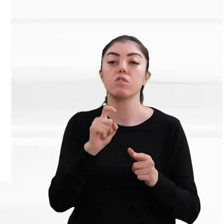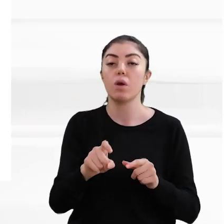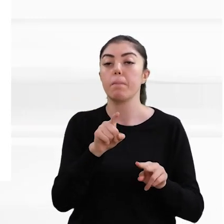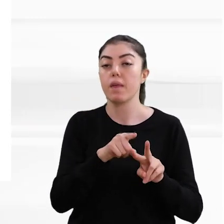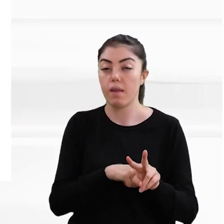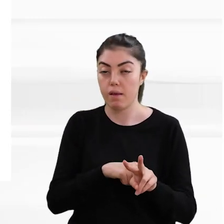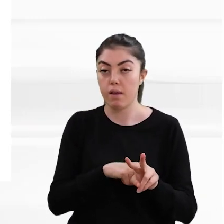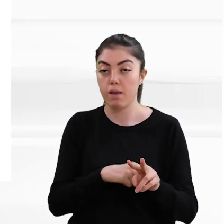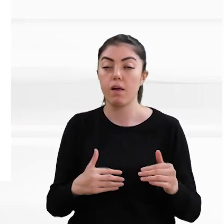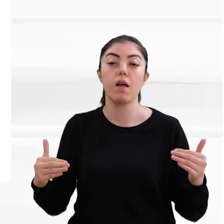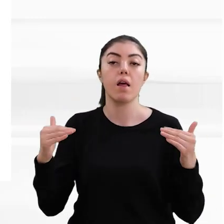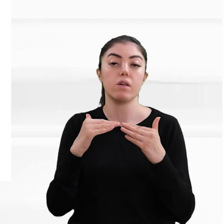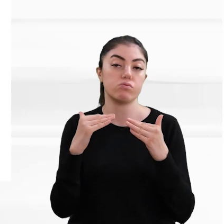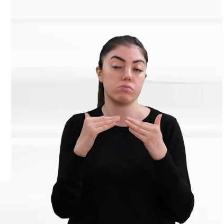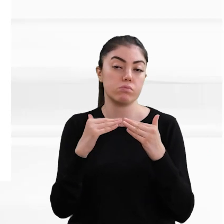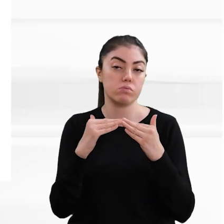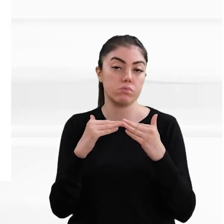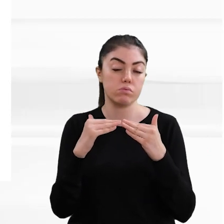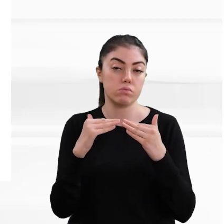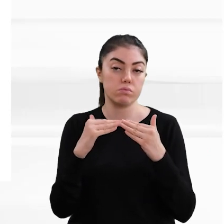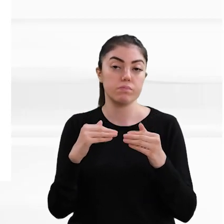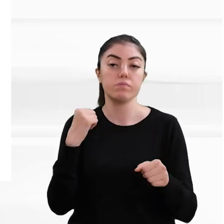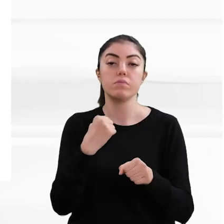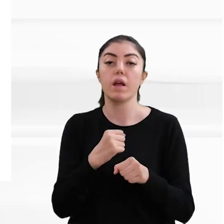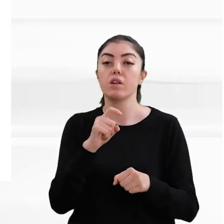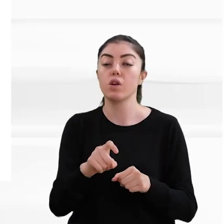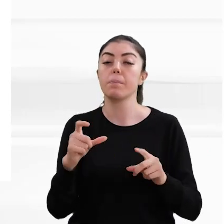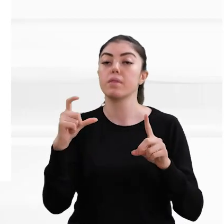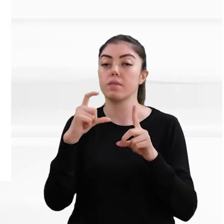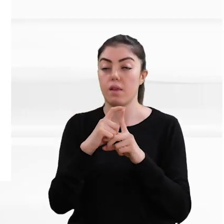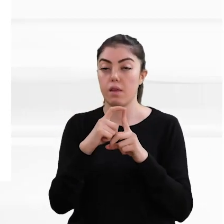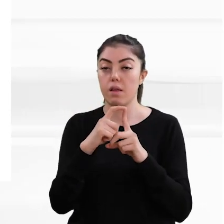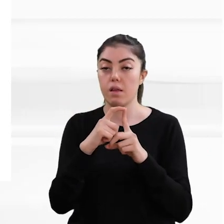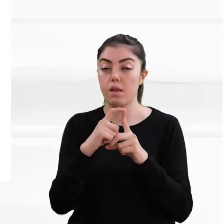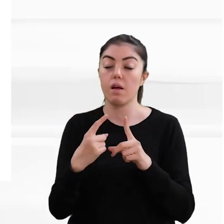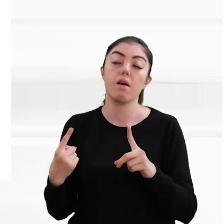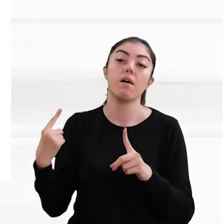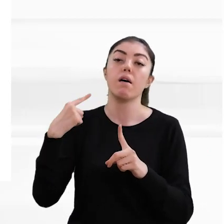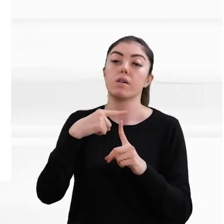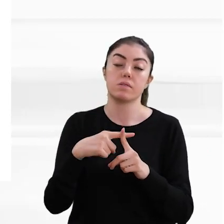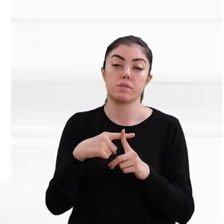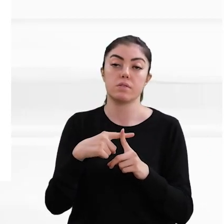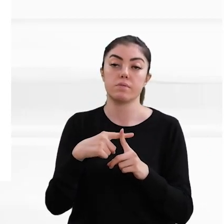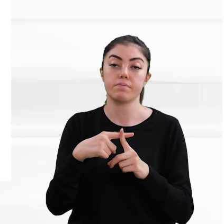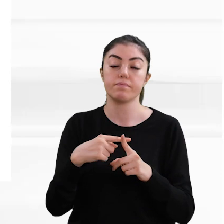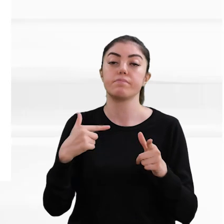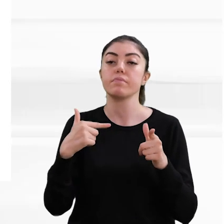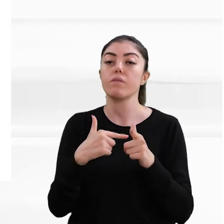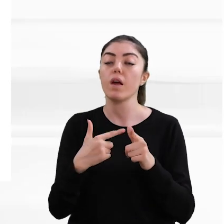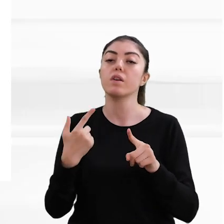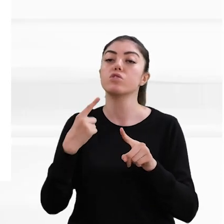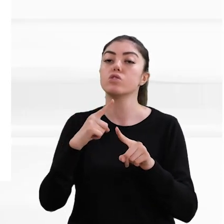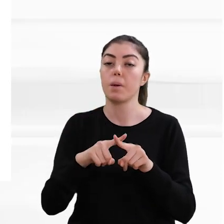Y eşit olacak G çarpı D artı P